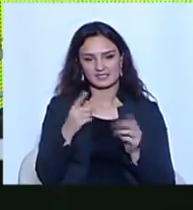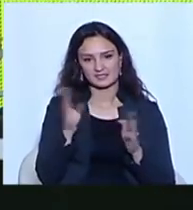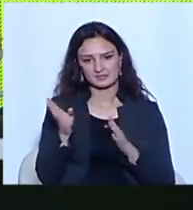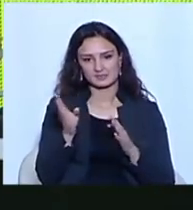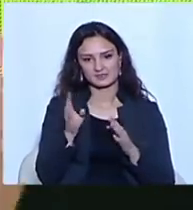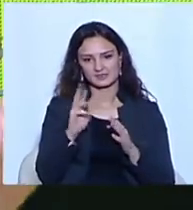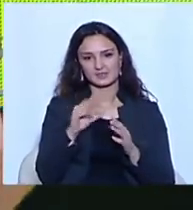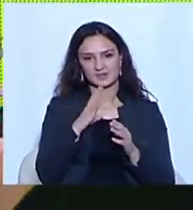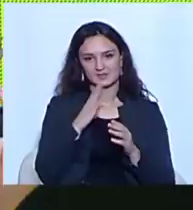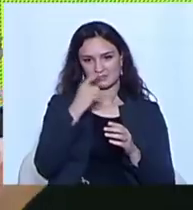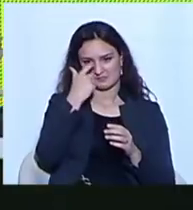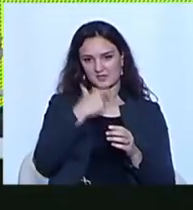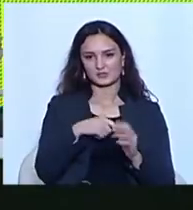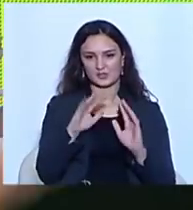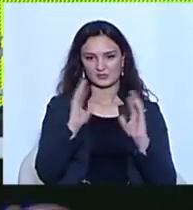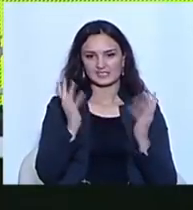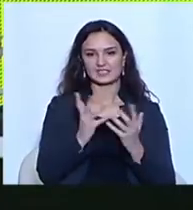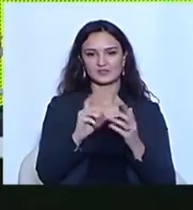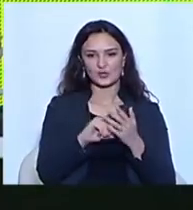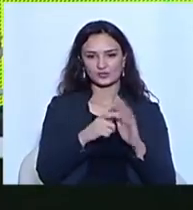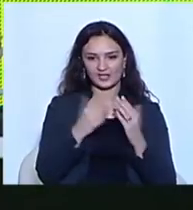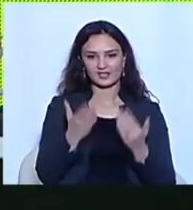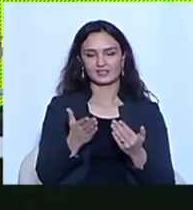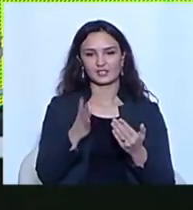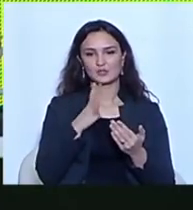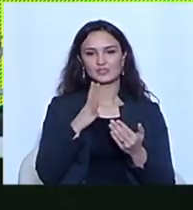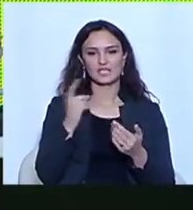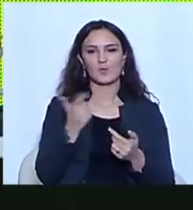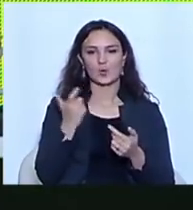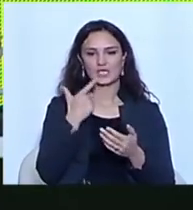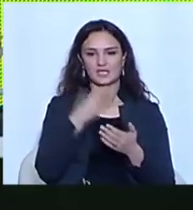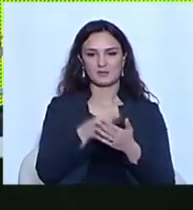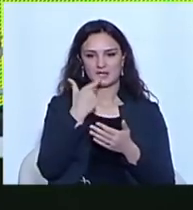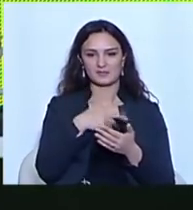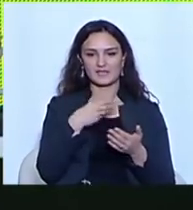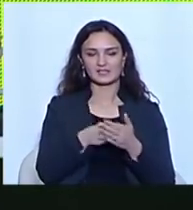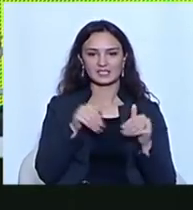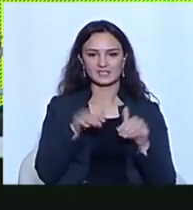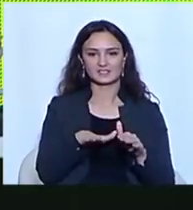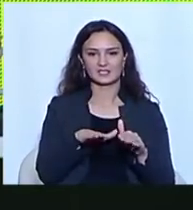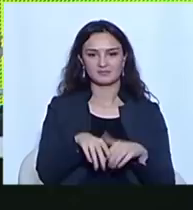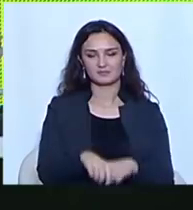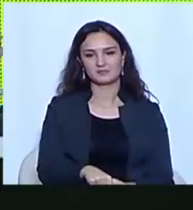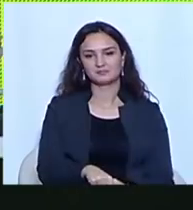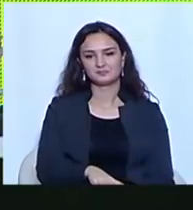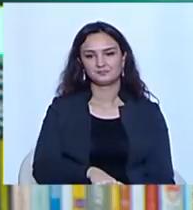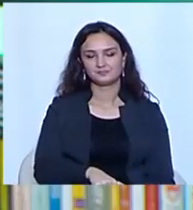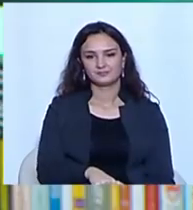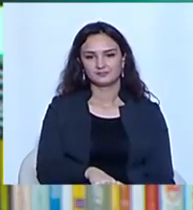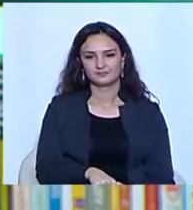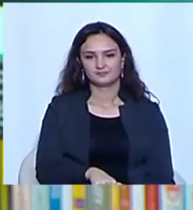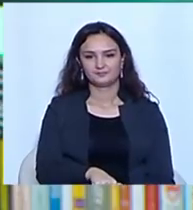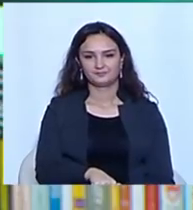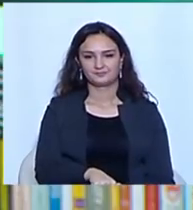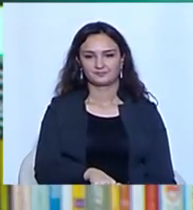და ქონდათ პერსონალური სივრცე, ოთახი და იყვნენ დამოუკიდებლები თავიანთ გადაწყვეტილებებში. ეს წავიკითხეთ